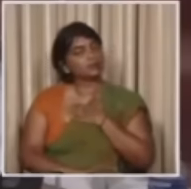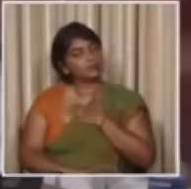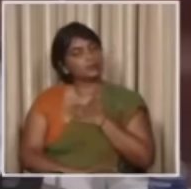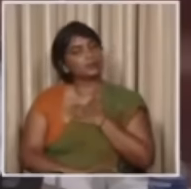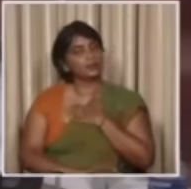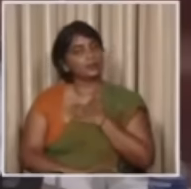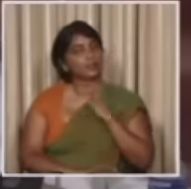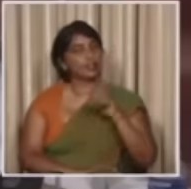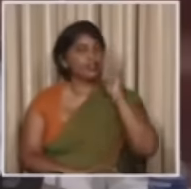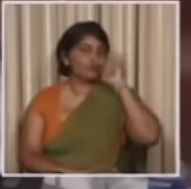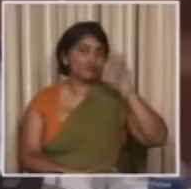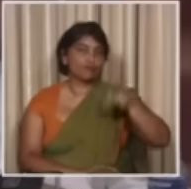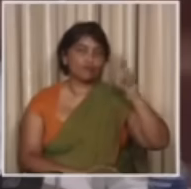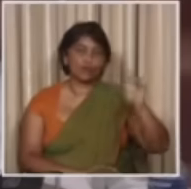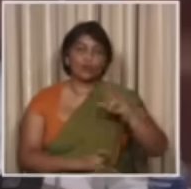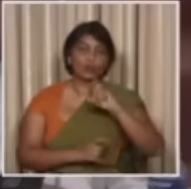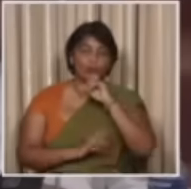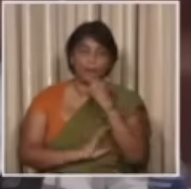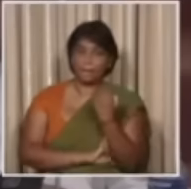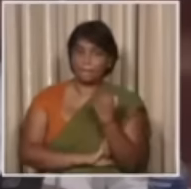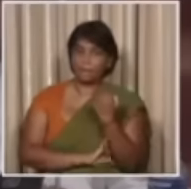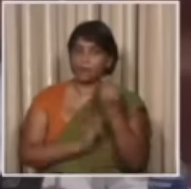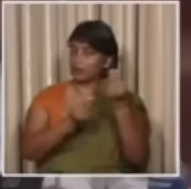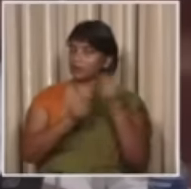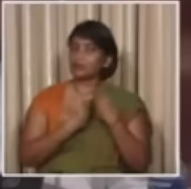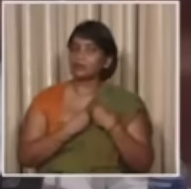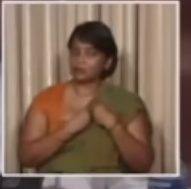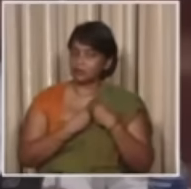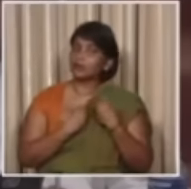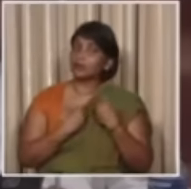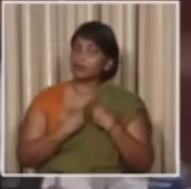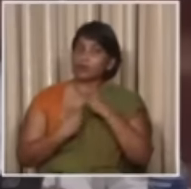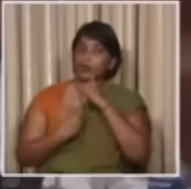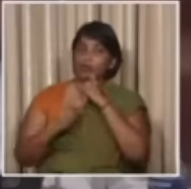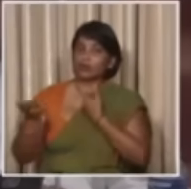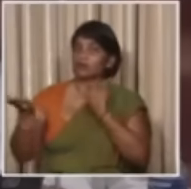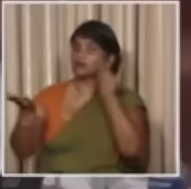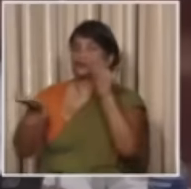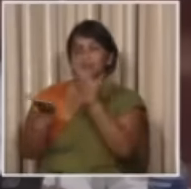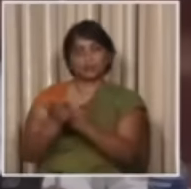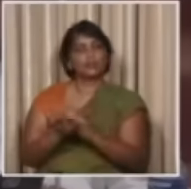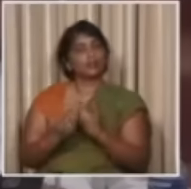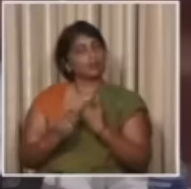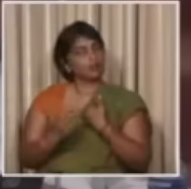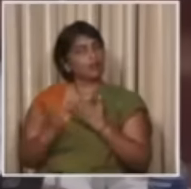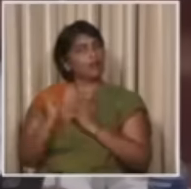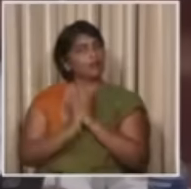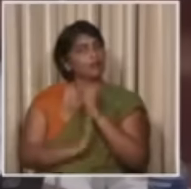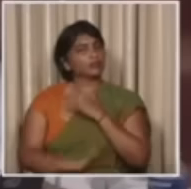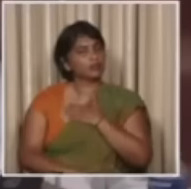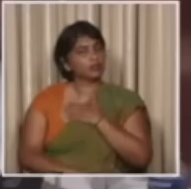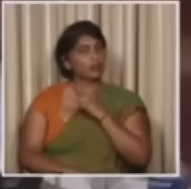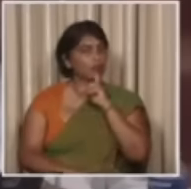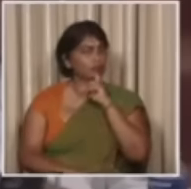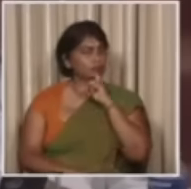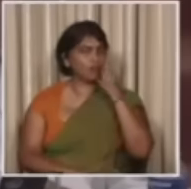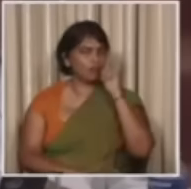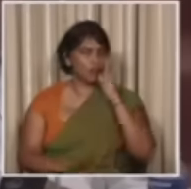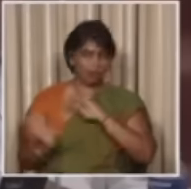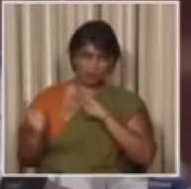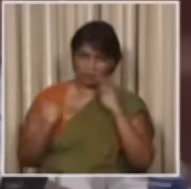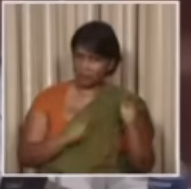එතකොට අපිට අයිතියක් තියෙනවා ජනතාවගේ අධිකරණ බලය අපිට දීලා තියෙනවා. අපි ඒක උසාවියට දෙනවා. අපිට අයිතියක් තියෙනවා නඩු තීන්දුව ප්‍රබාද